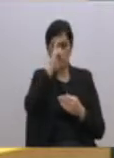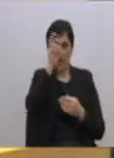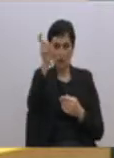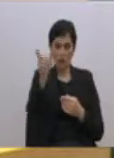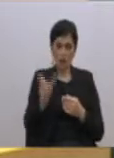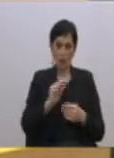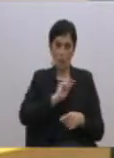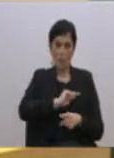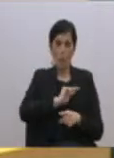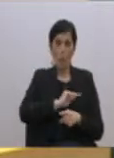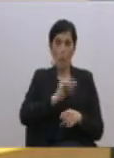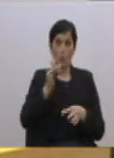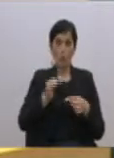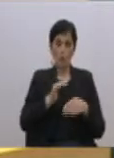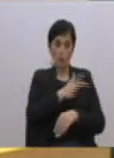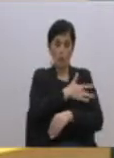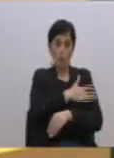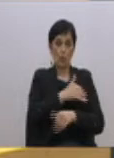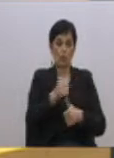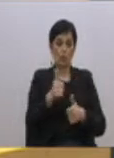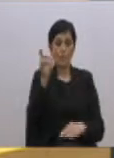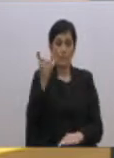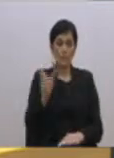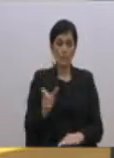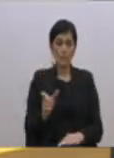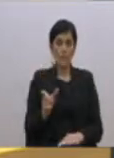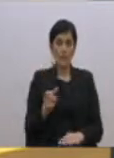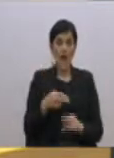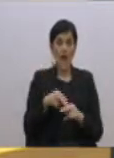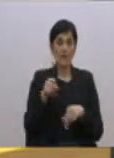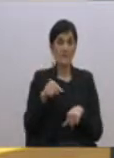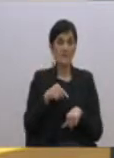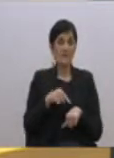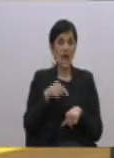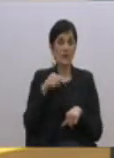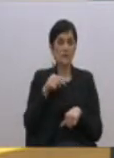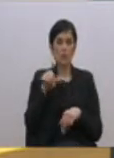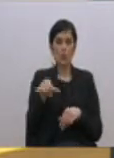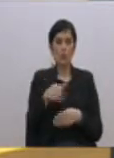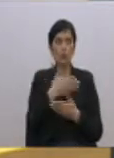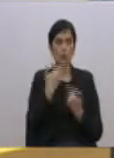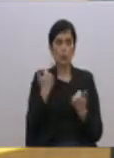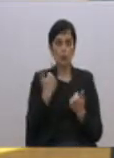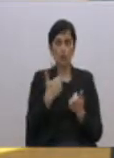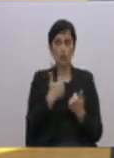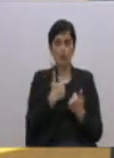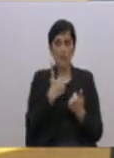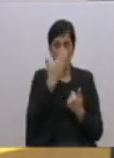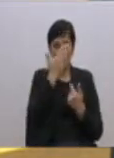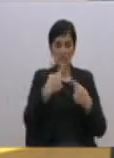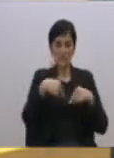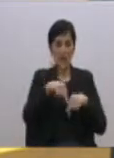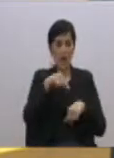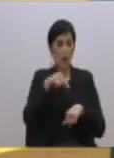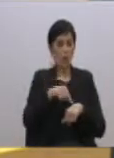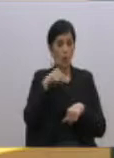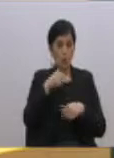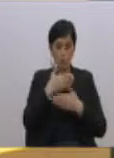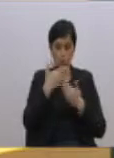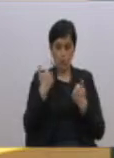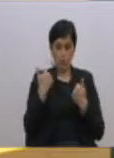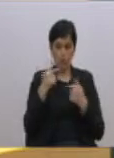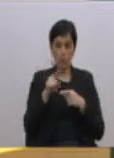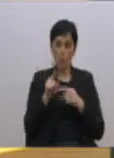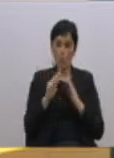rogoricaris, musam s-a huric, rogoricaris. Zgad sta argačnia, dar ce e, s-a zgad obiezec, zgad sta argačnia, lumase,